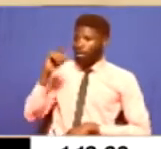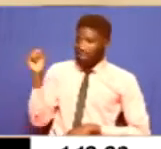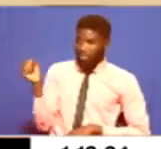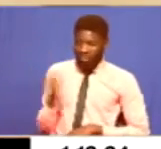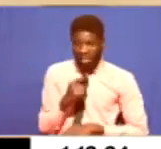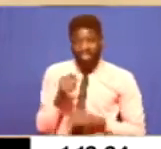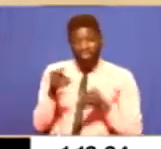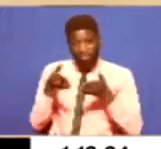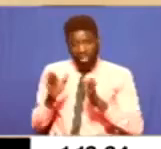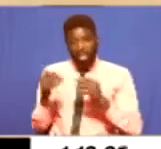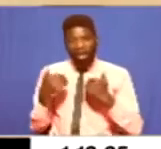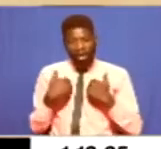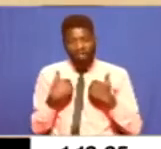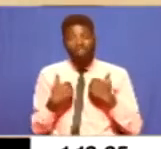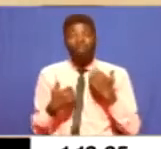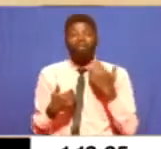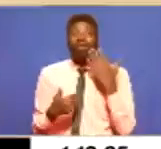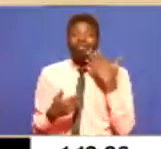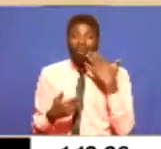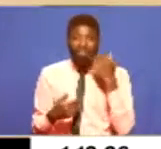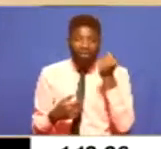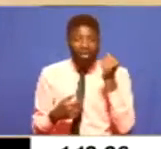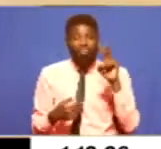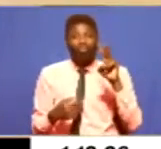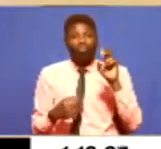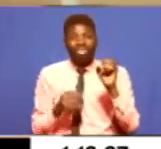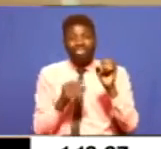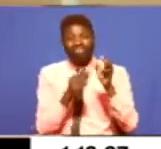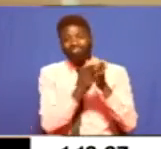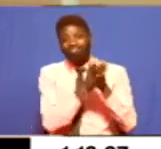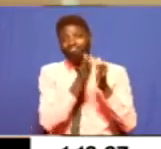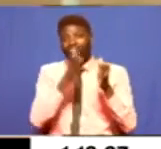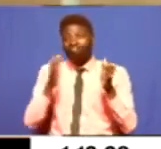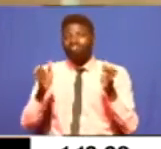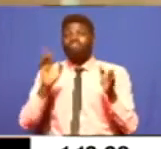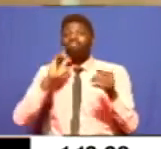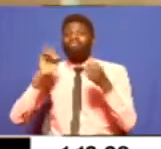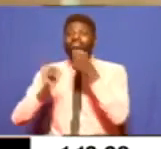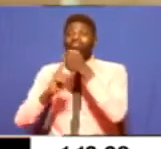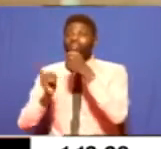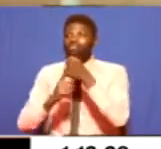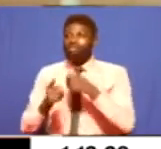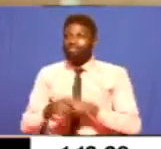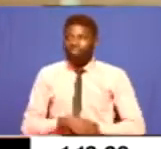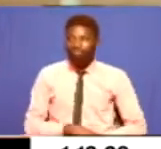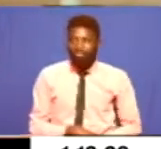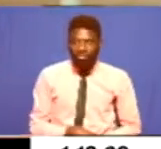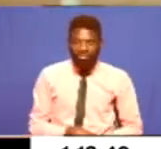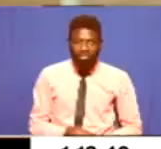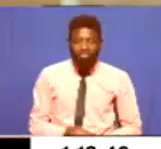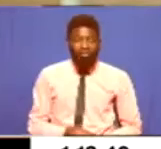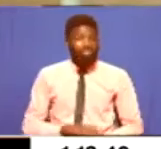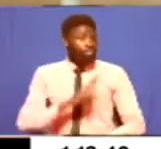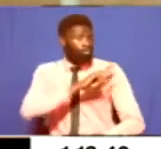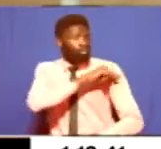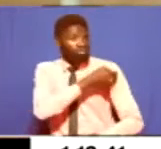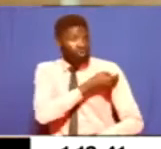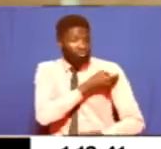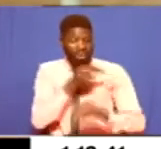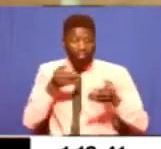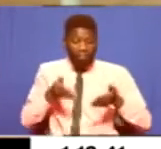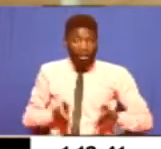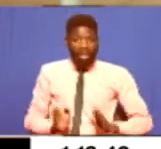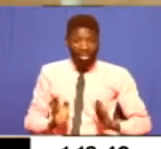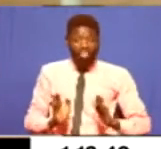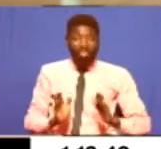ya 520 hadi 600 in average. Kujifungua hospitali kuna umuhimu, maana in